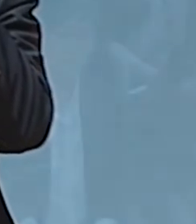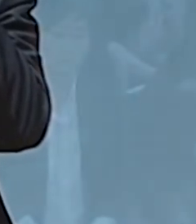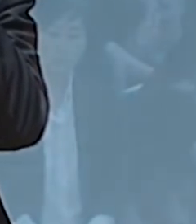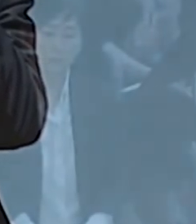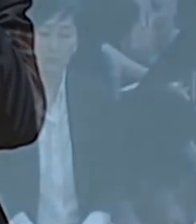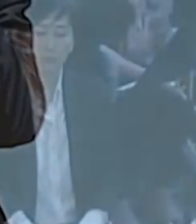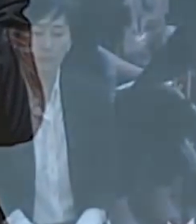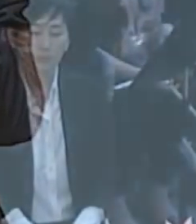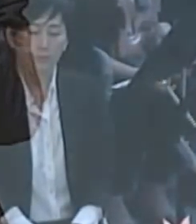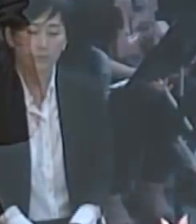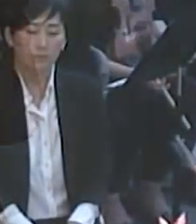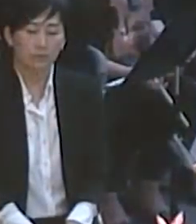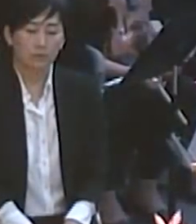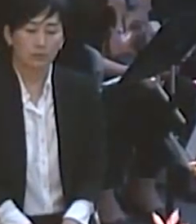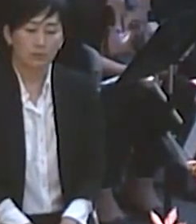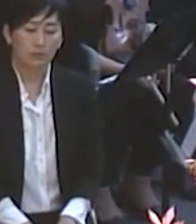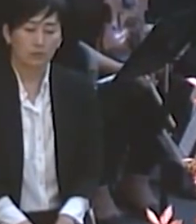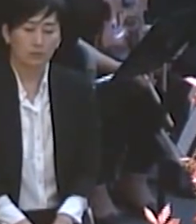하나님은